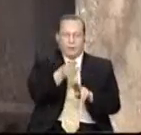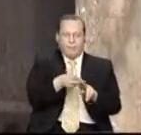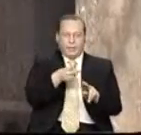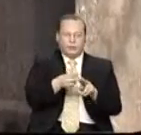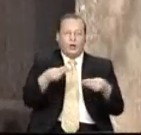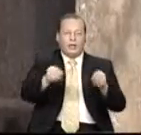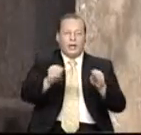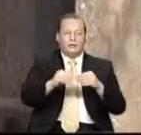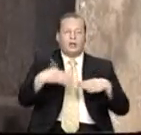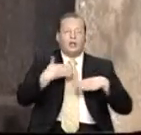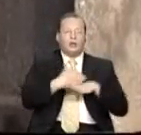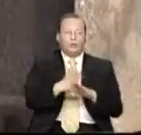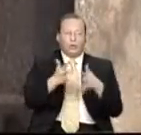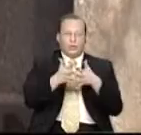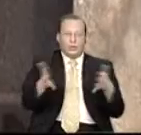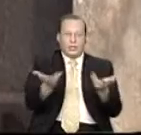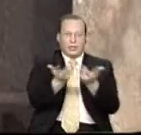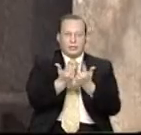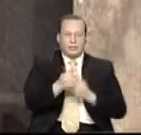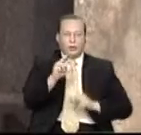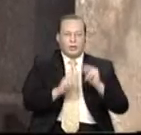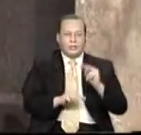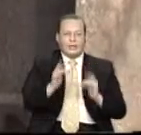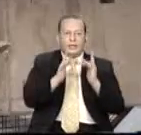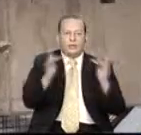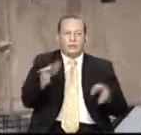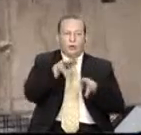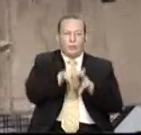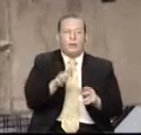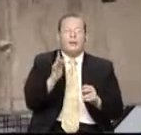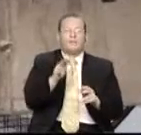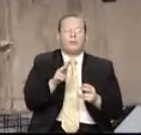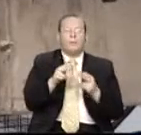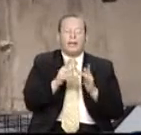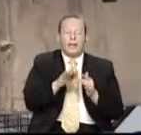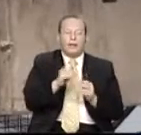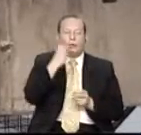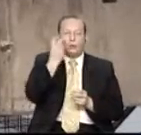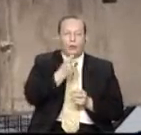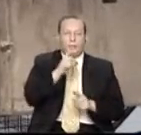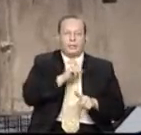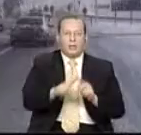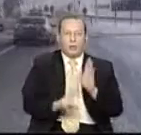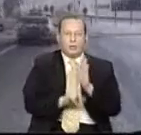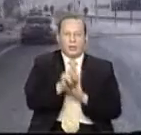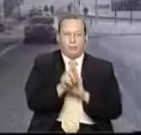metalo lankstai lūžo dėl didesnių nei skaičiuoto statant tiltą apkrovų, metalo nuovargio, korozijos ir staigaus